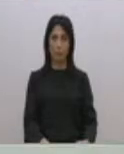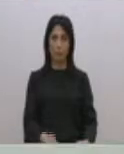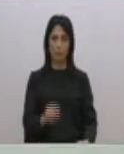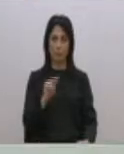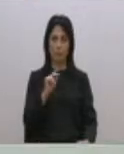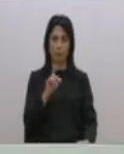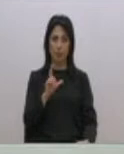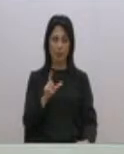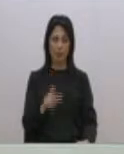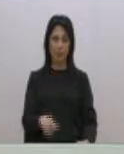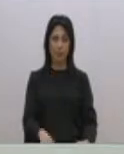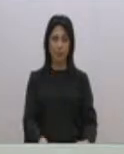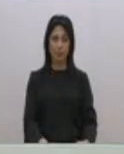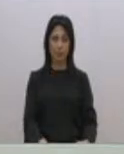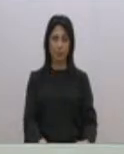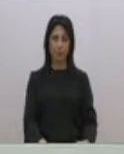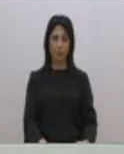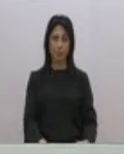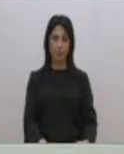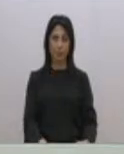ceize.